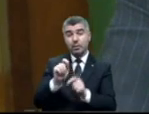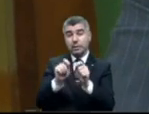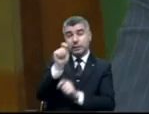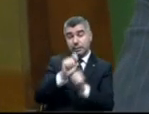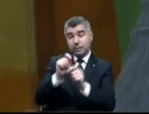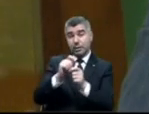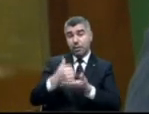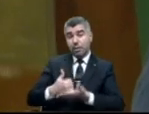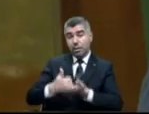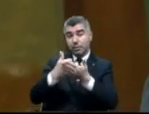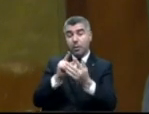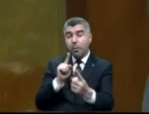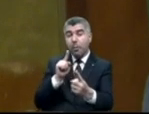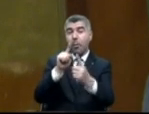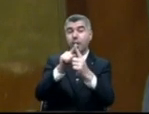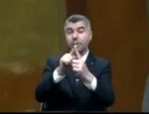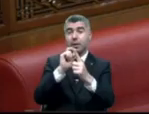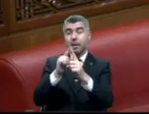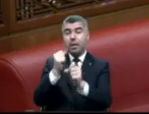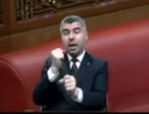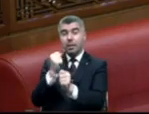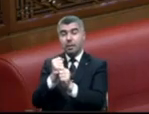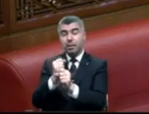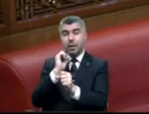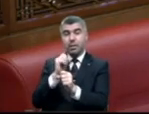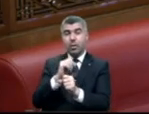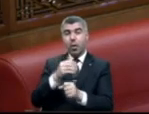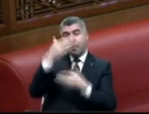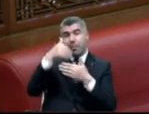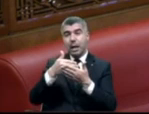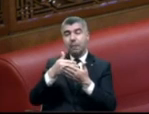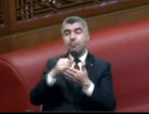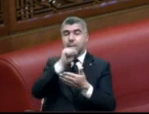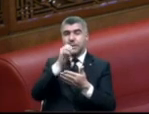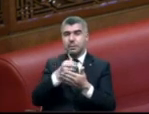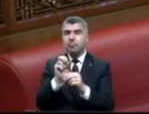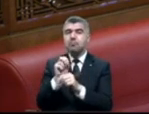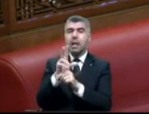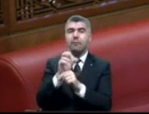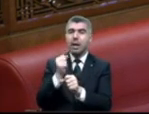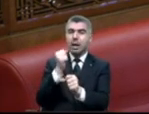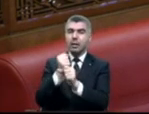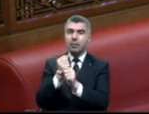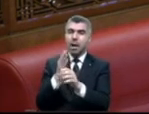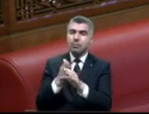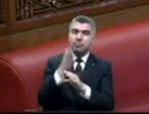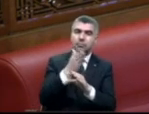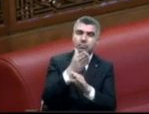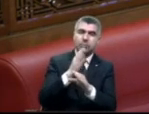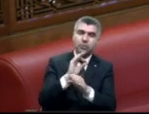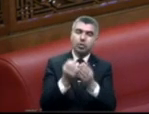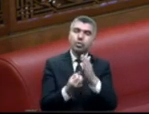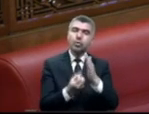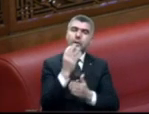عرض خدماتي موجه للمشغلين الأجانب وللمغاربة الراغبين في الهجرة من أجل العمل، إلى جانب